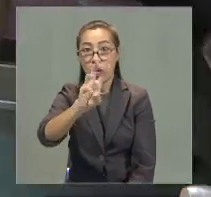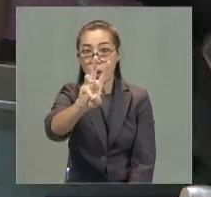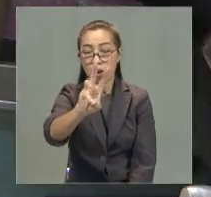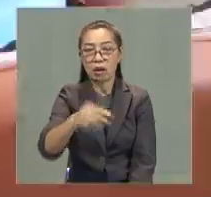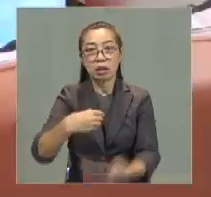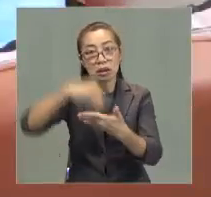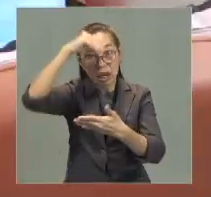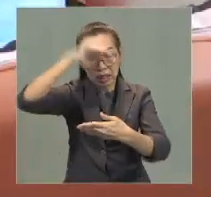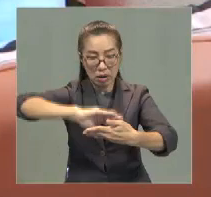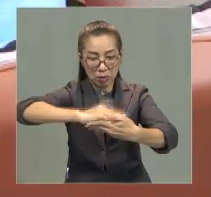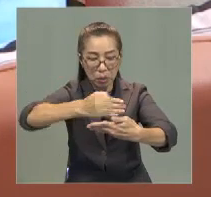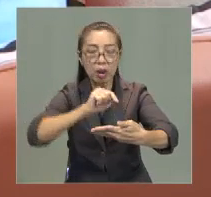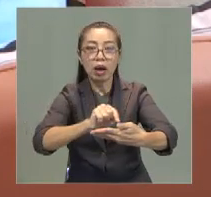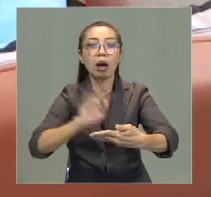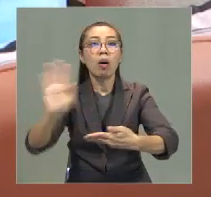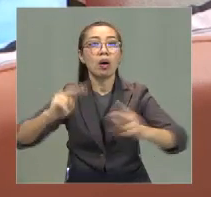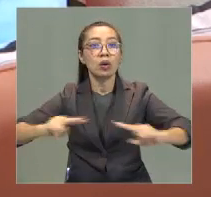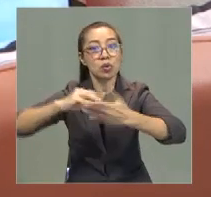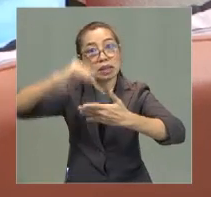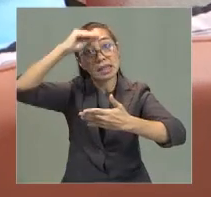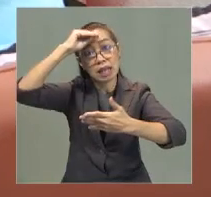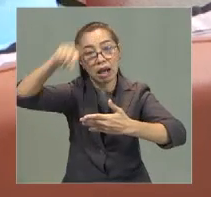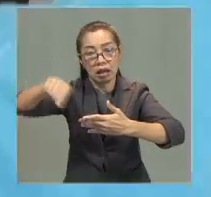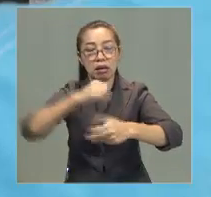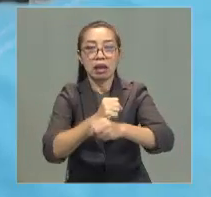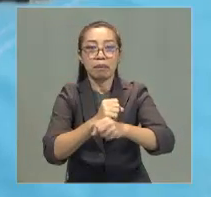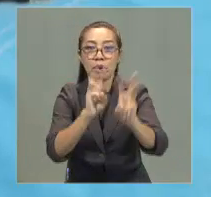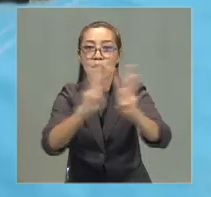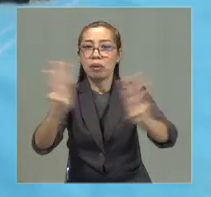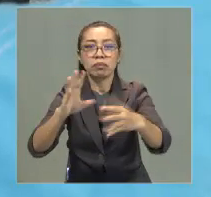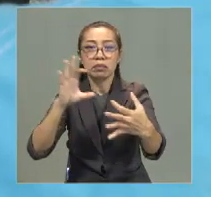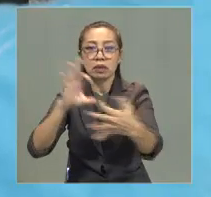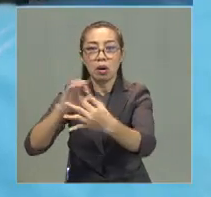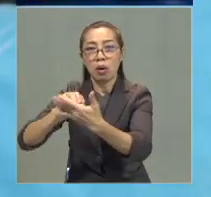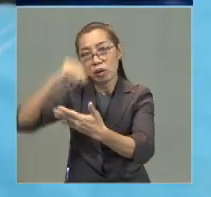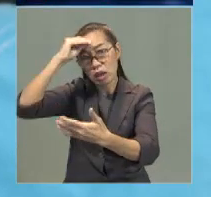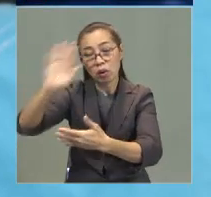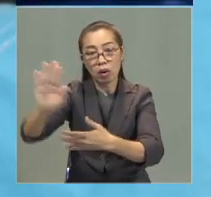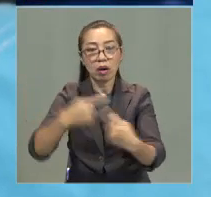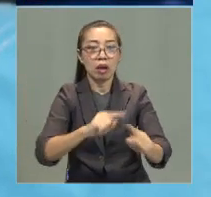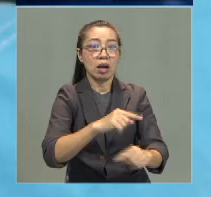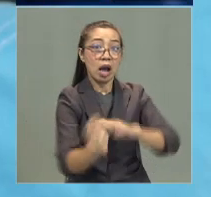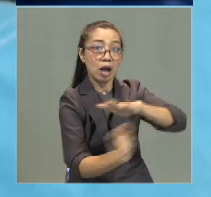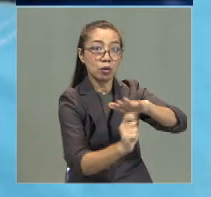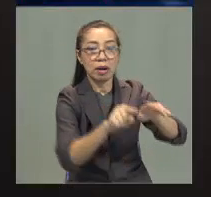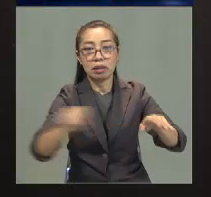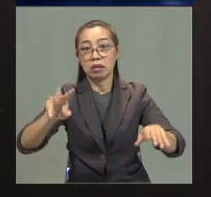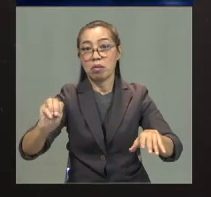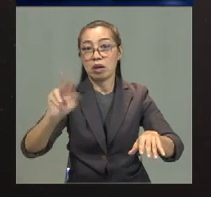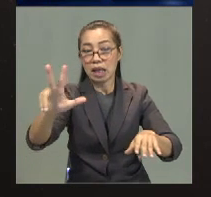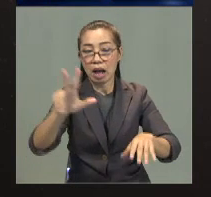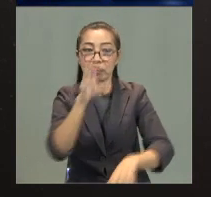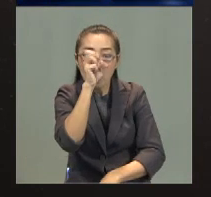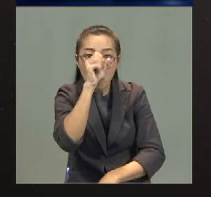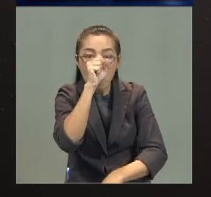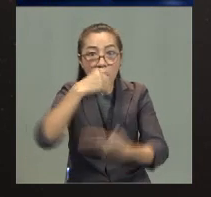เรียนผ่านแพลตฟอร์มที่ทางกระทรวงศึกษาธิการพัฒนาขึ้นมาส่วนเด็กชั้นอนุบาลถึงมัธยมศึกษาปีที่3จะท